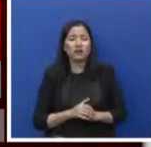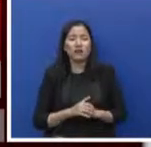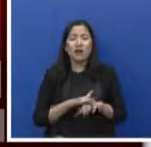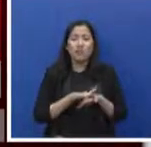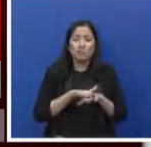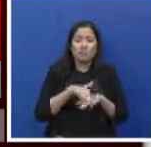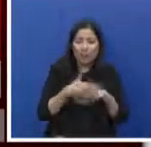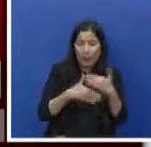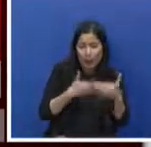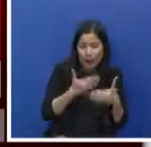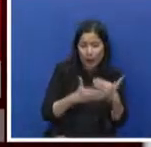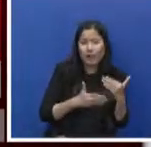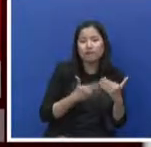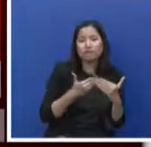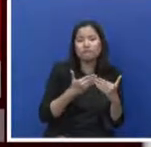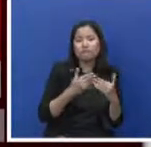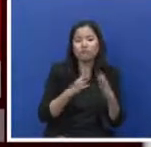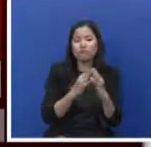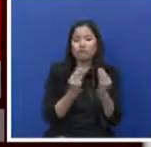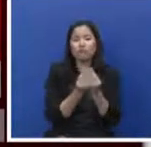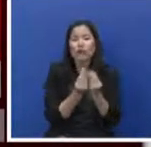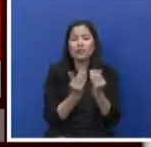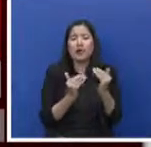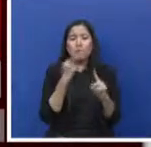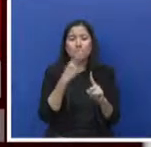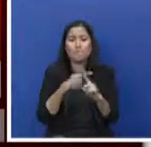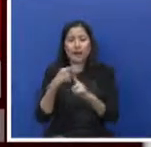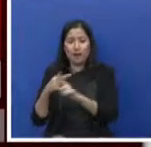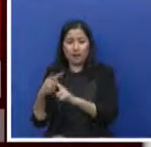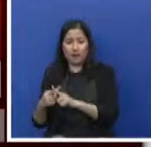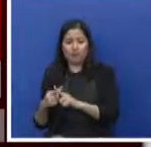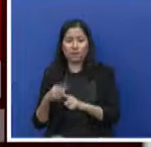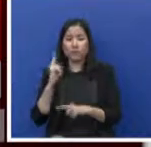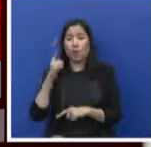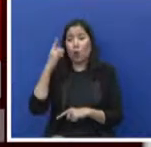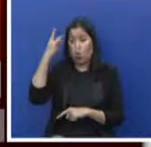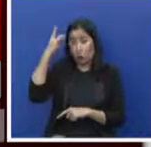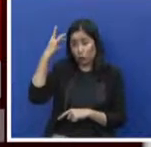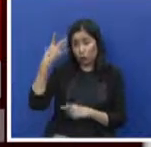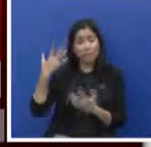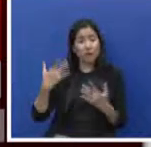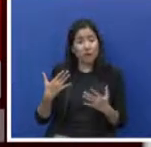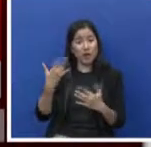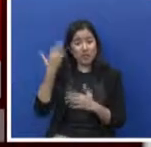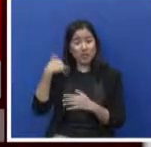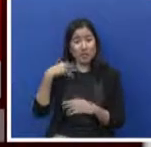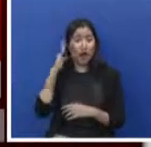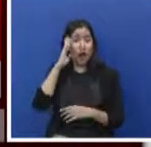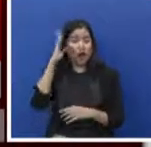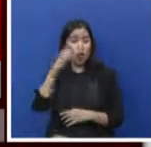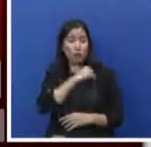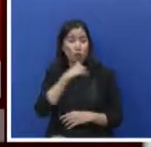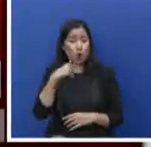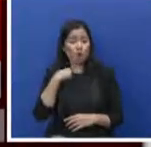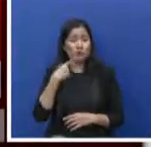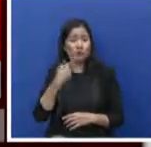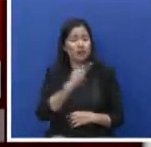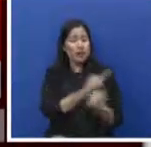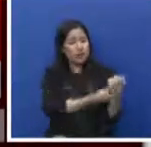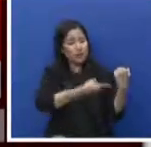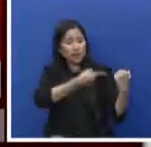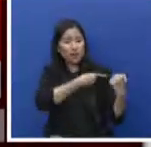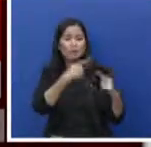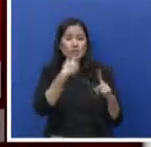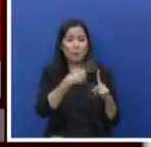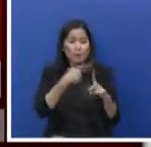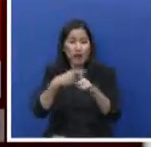perlahan-lahan kita naikkan kapasitasnya. Nah kalau Gojek seperti apa? Ini kalau Halo Dok tadi kan berusaha terus ya meningkatkan kapasitasnya. Nah kalau